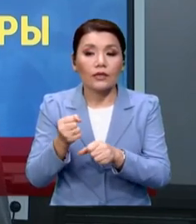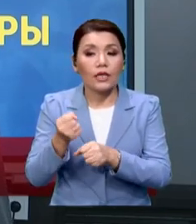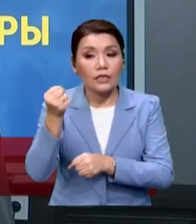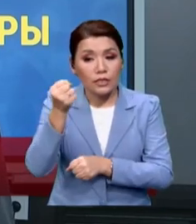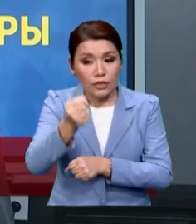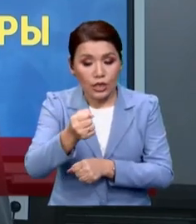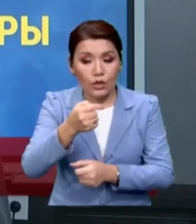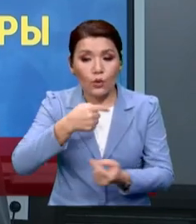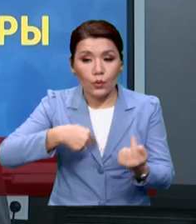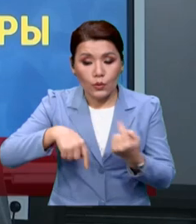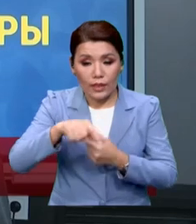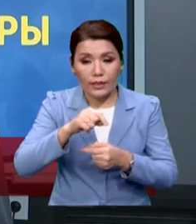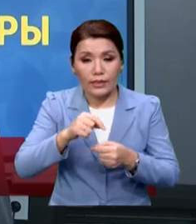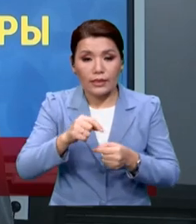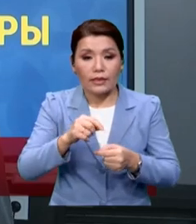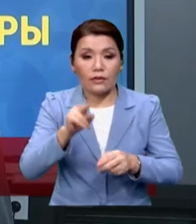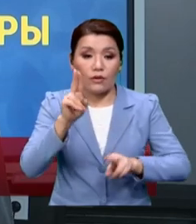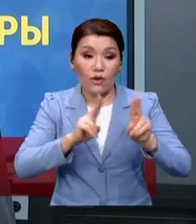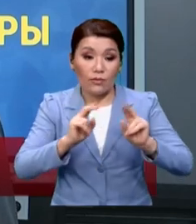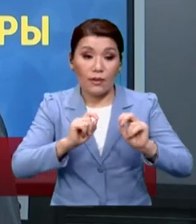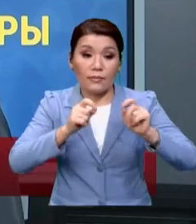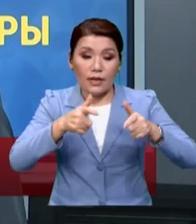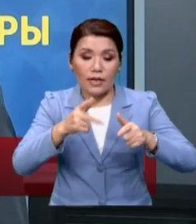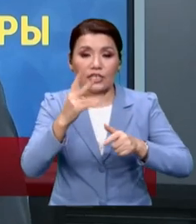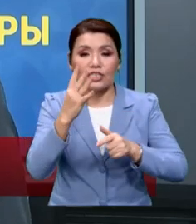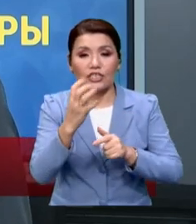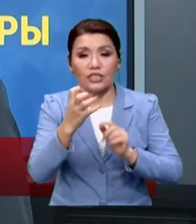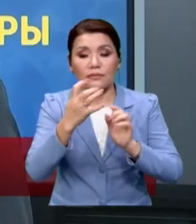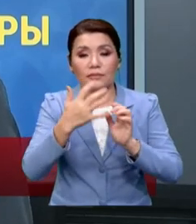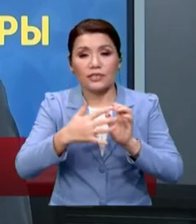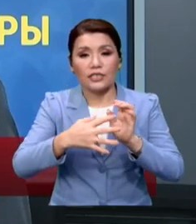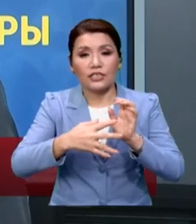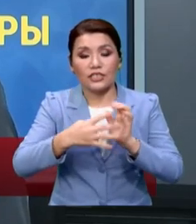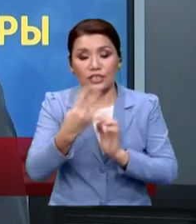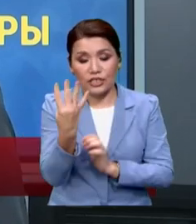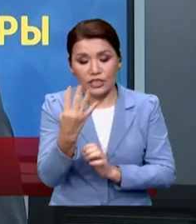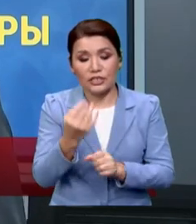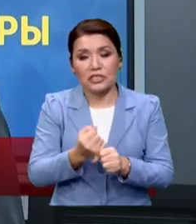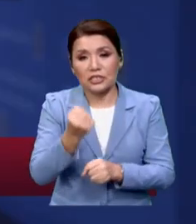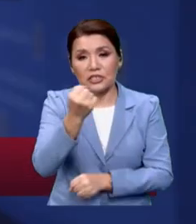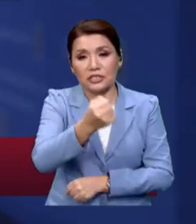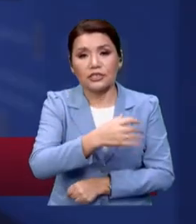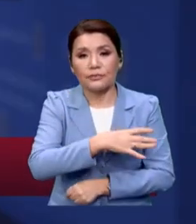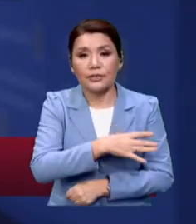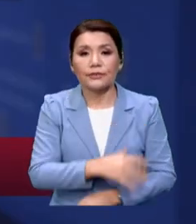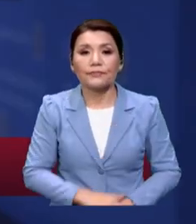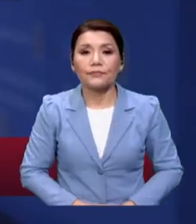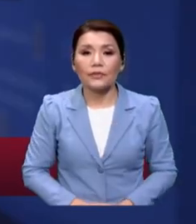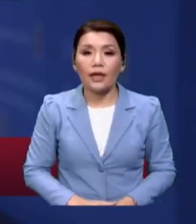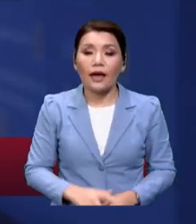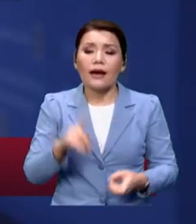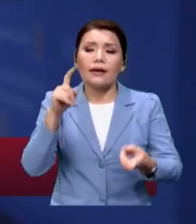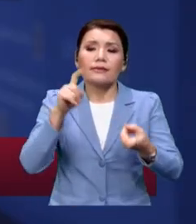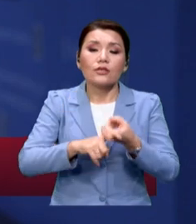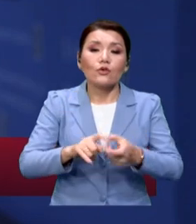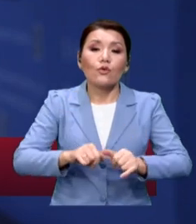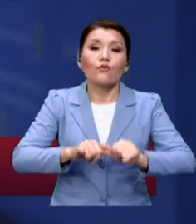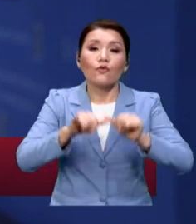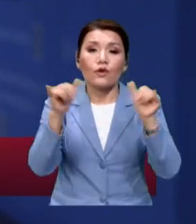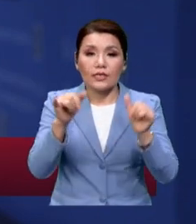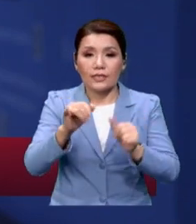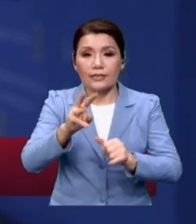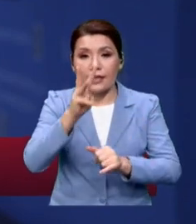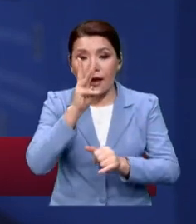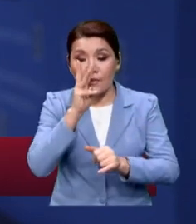у нас с момента принятия этой нормы уже 454 назначений таких было. Что касается увеличения